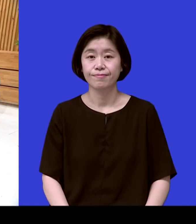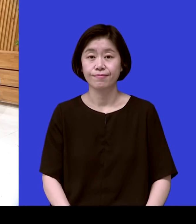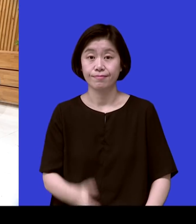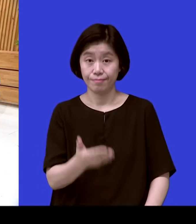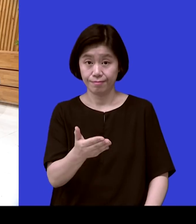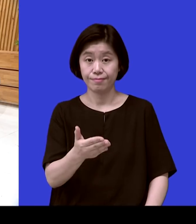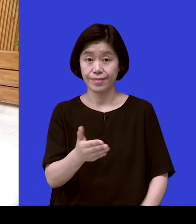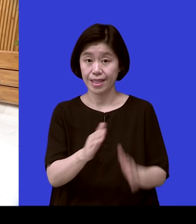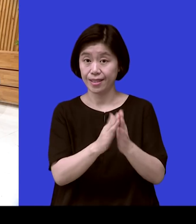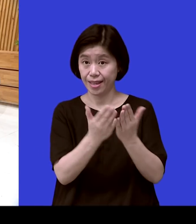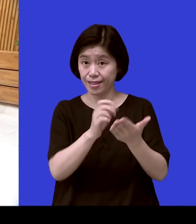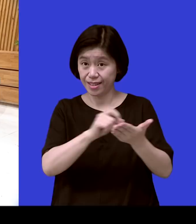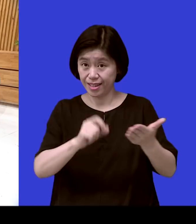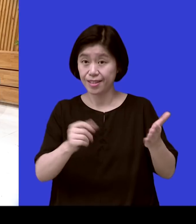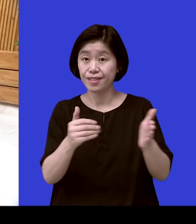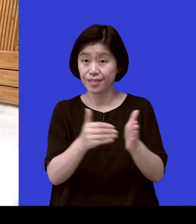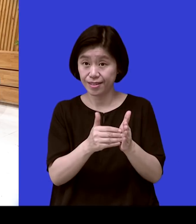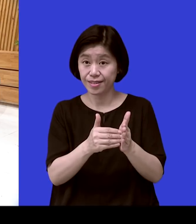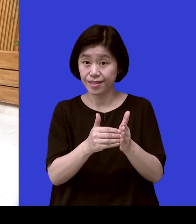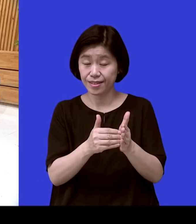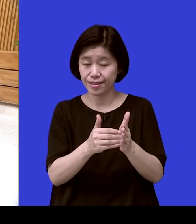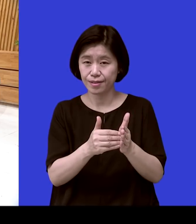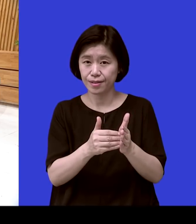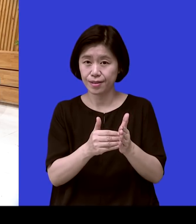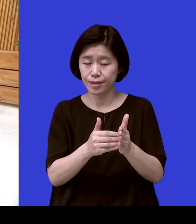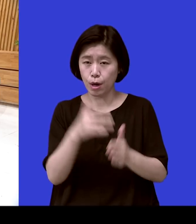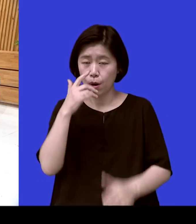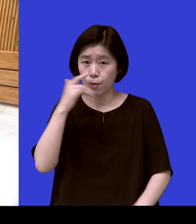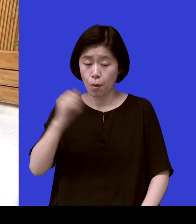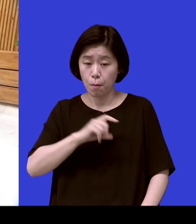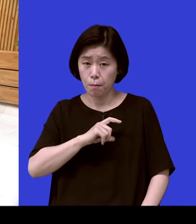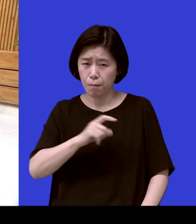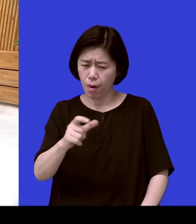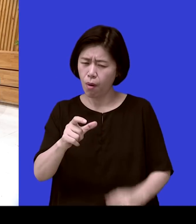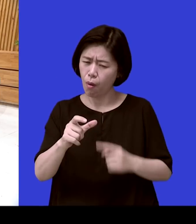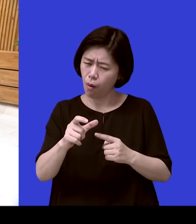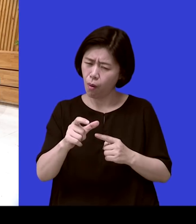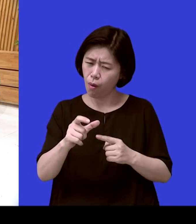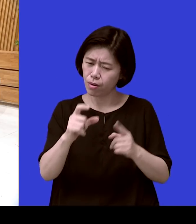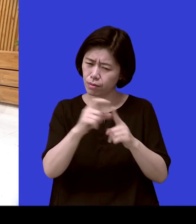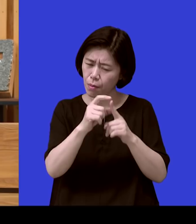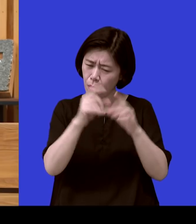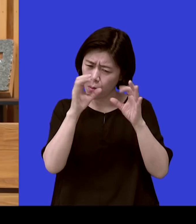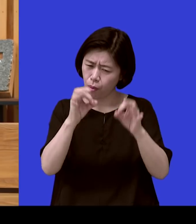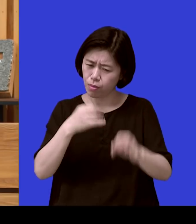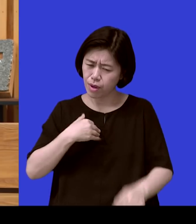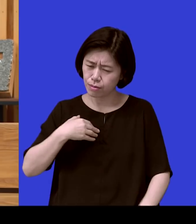면허라는 책을 쓰셨는데 저도 오늘 그 책 제목을 보고 저도 한번 돌이켜 봤어요. 우리 뭐 부모뿐만